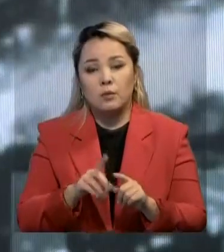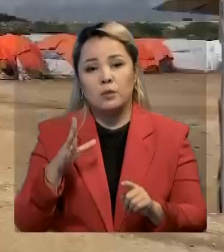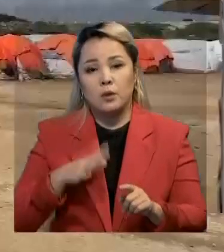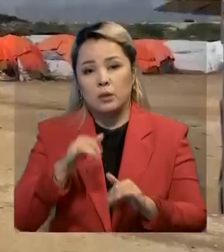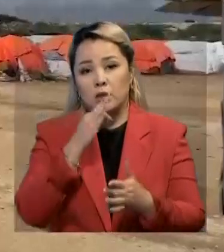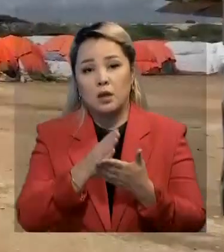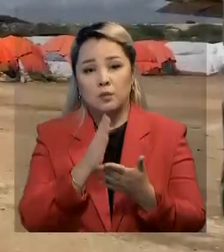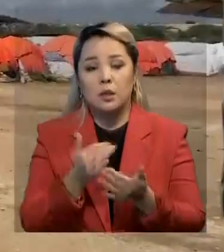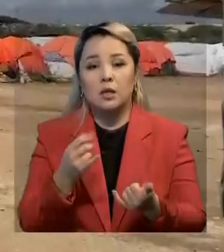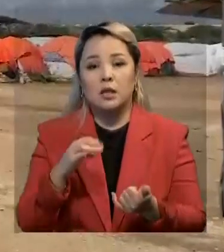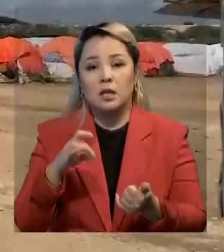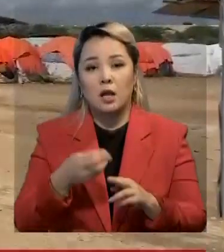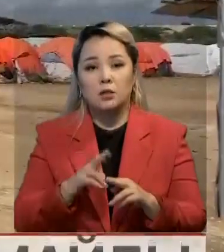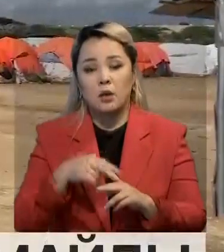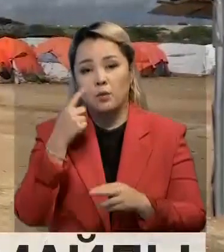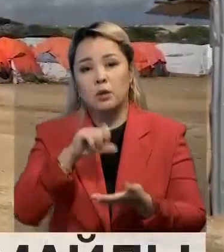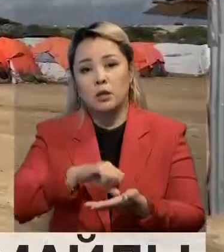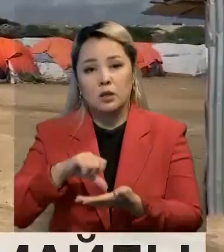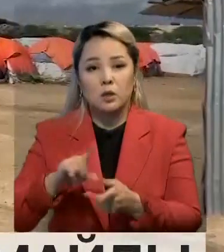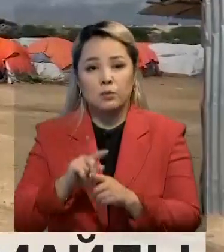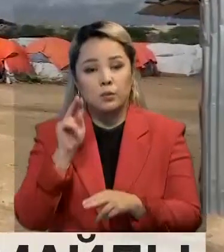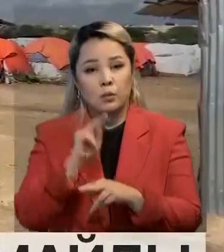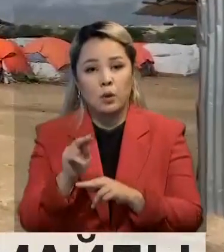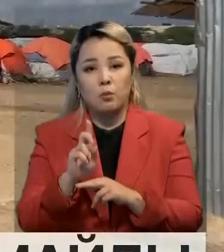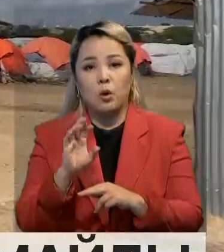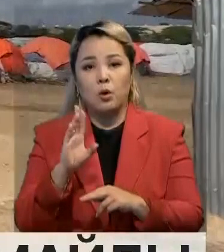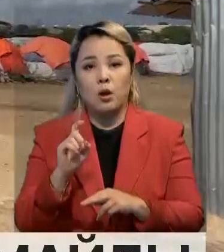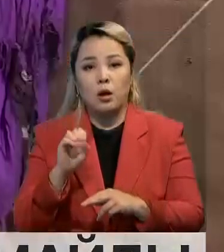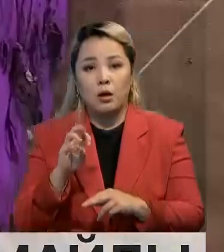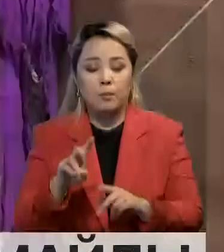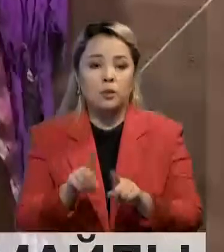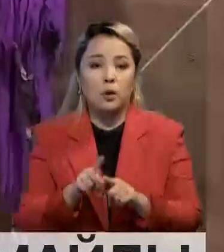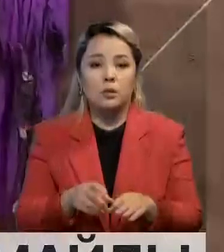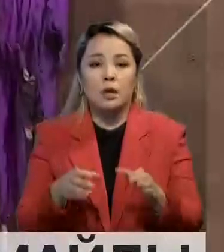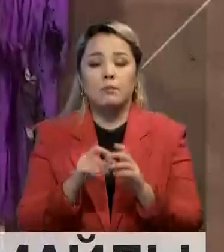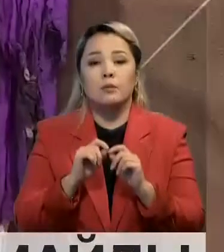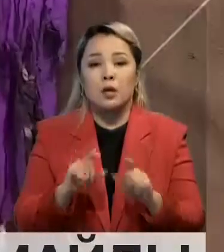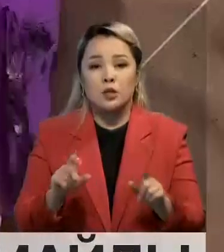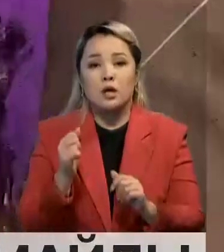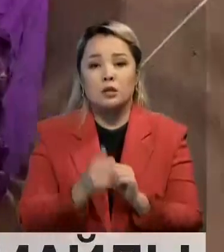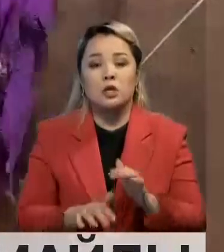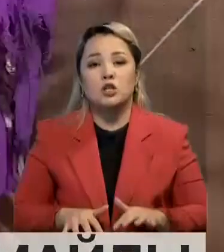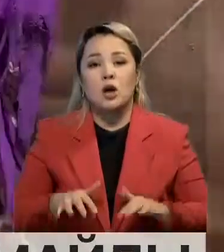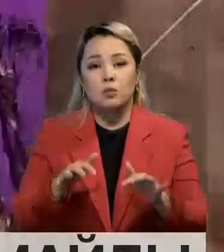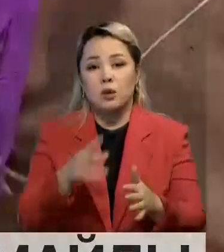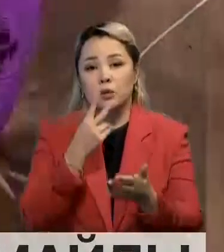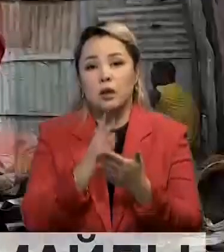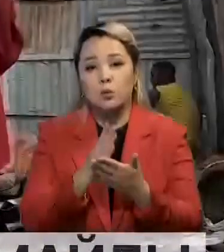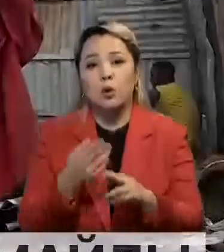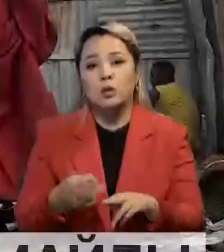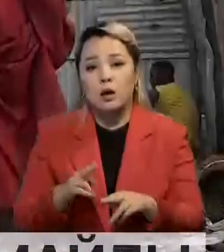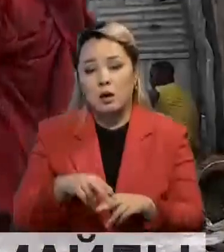да жоқ. Ал Нигерияда батыс үлгісіндегі білім беруге қарсы Боко Харам содырлары мектептерге жиі шабуыл жасайды.